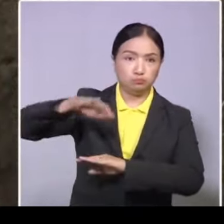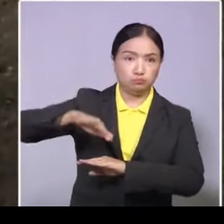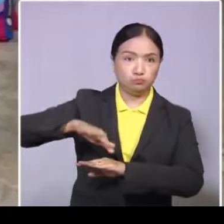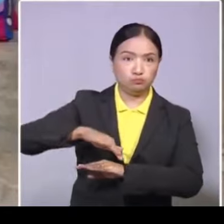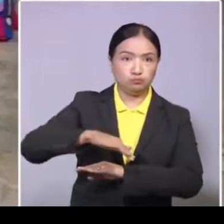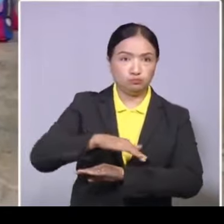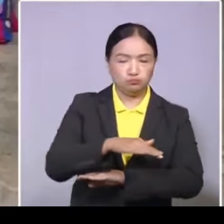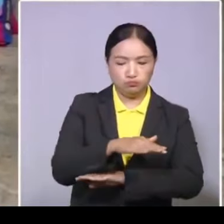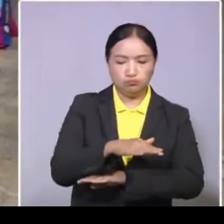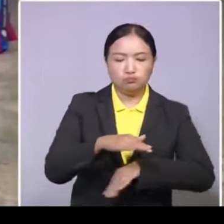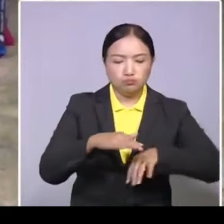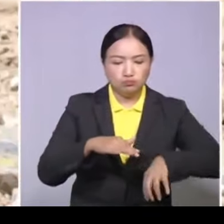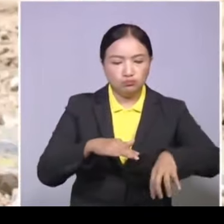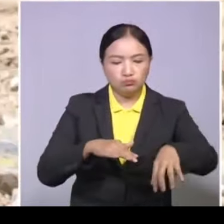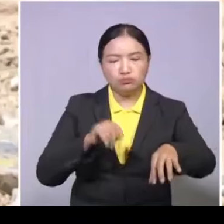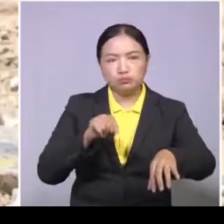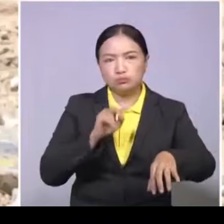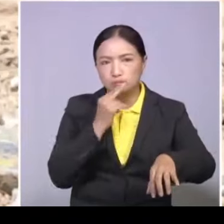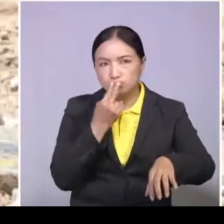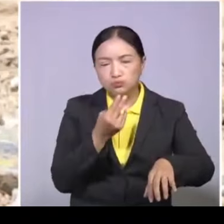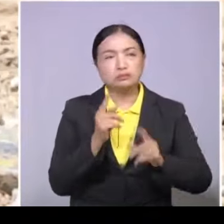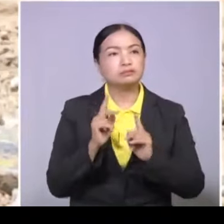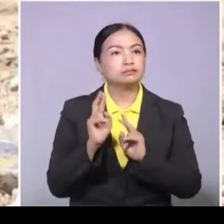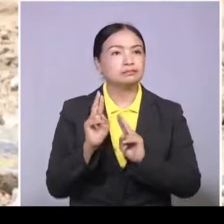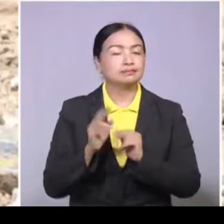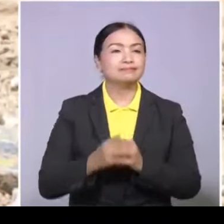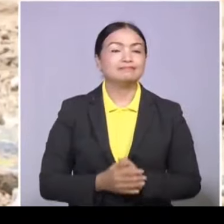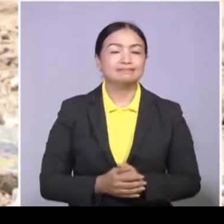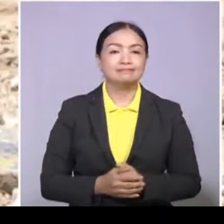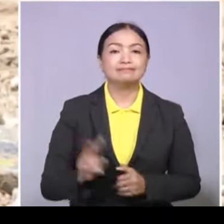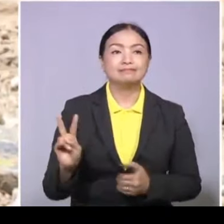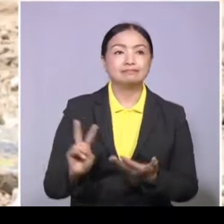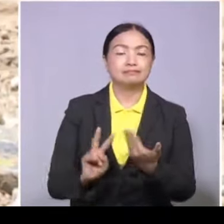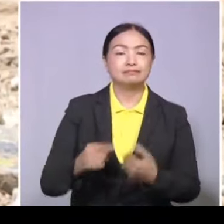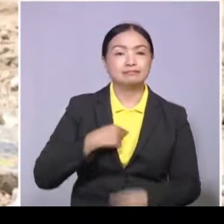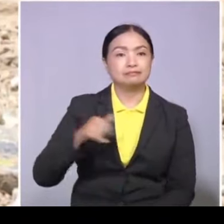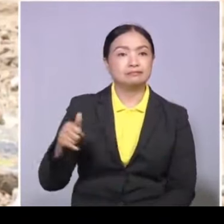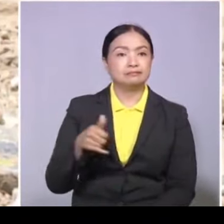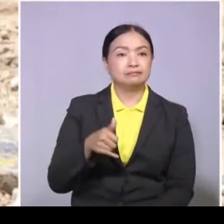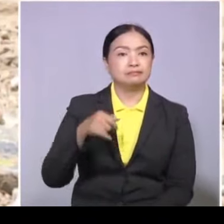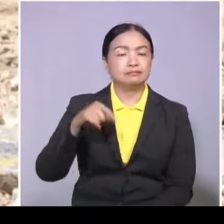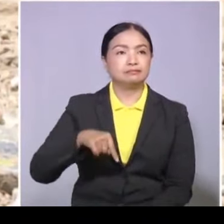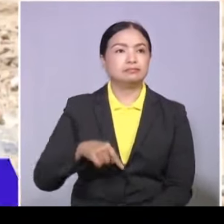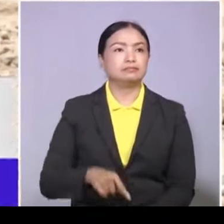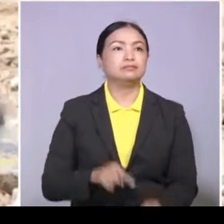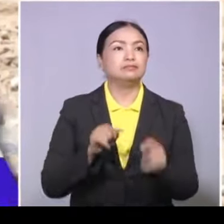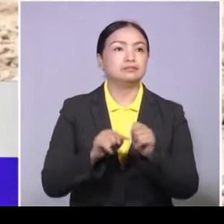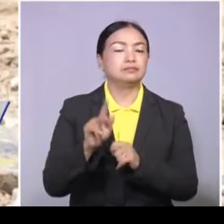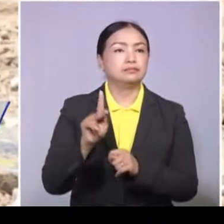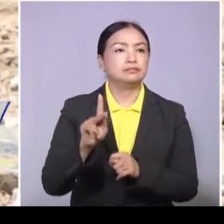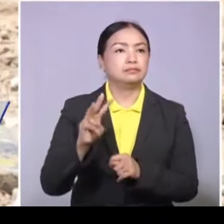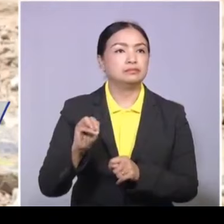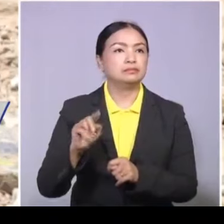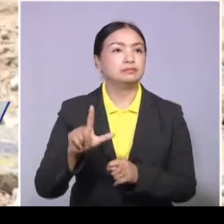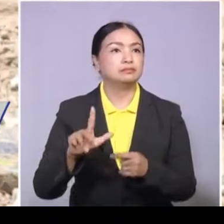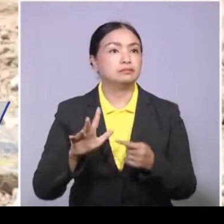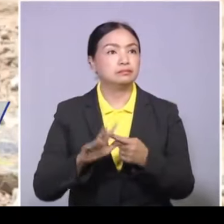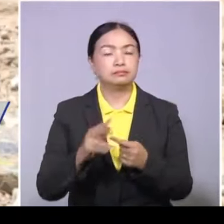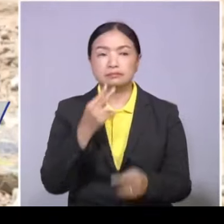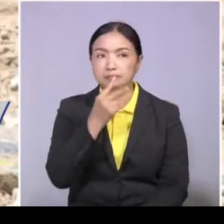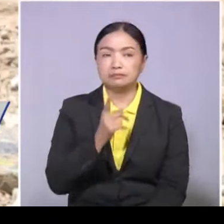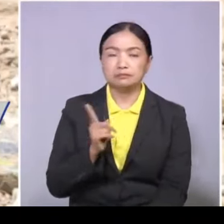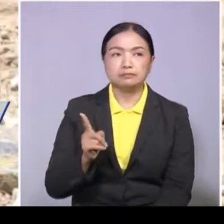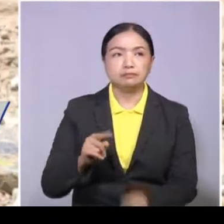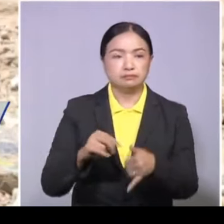น้ำไหลผ่านอย่างเข้มงวดด้วยค่ะคุณวานิสาคุณภัทรดนัยคะจุดที่ฉันยืนอยู่นี้คือตำบลกำมะลาถ้าคุณผู้ชม